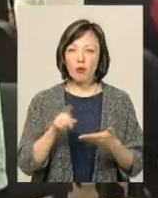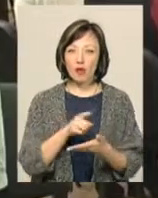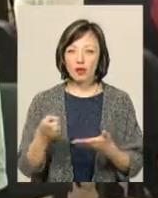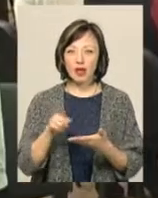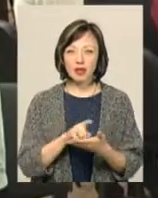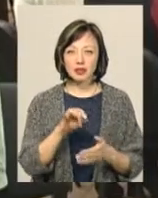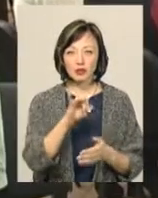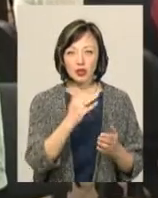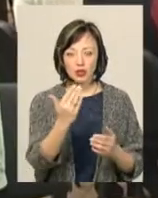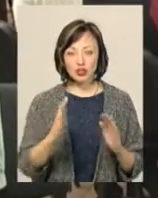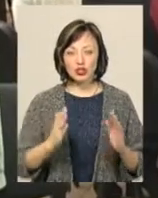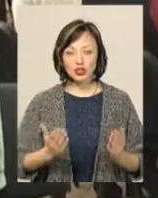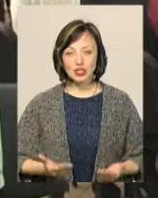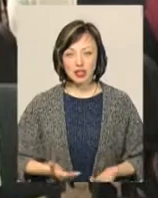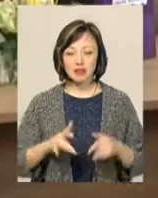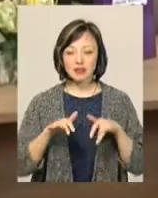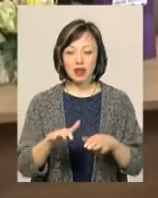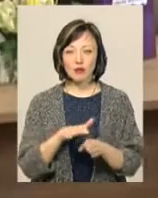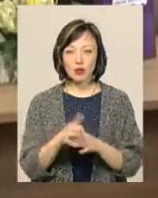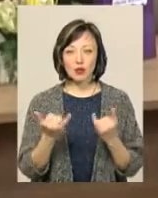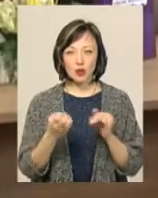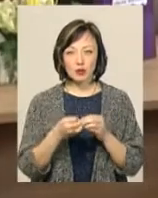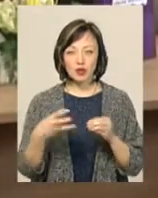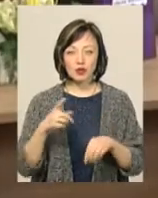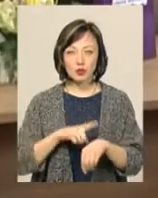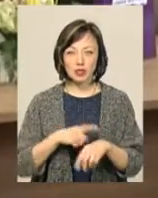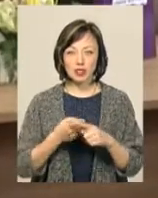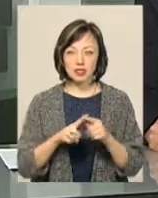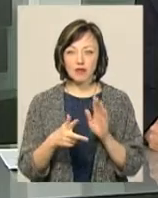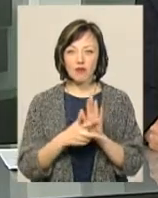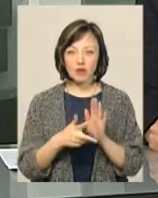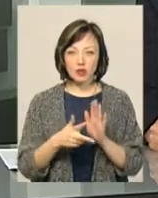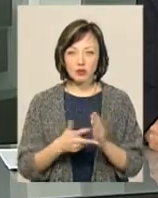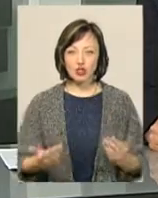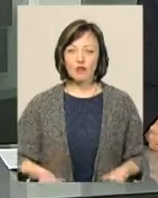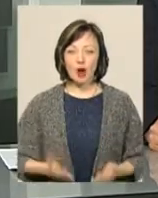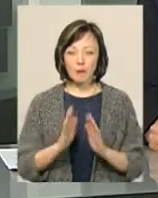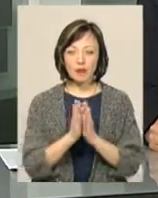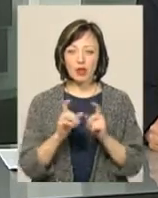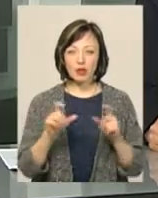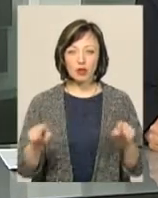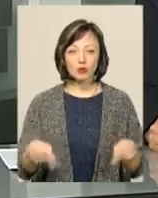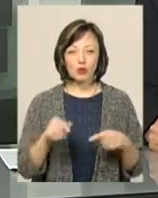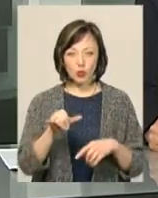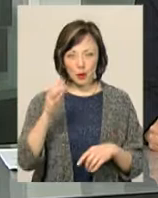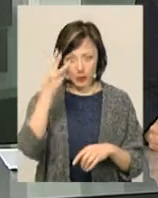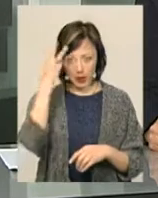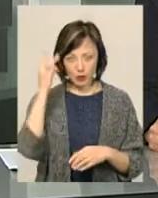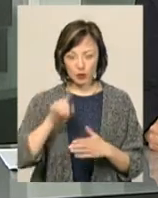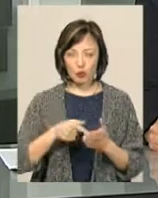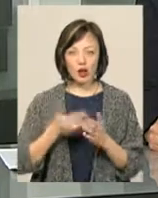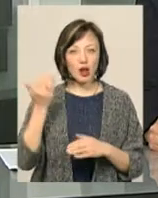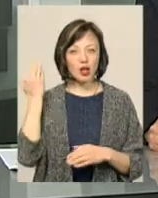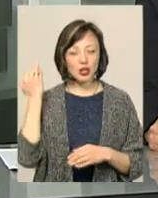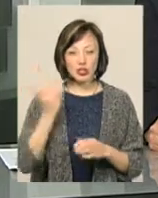їхнього життя. Захід відбудеться сьогодні у 15-й годині. Це 8-ма жива бібліотека, яку організовують у Хмельницькому. Раніше у